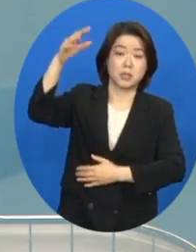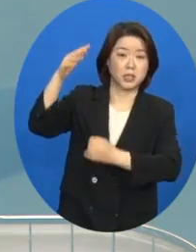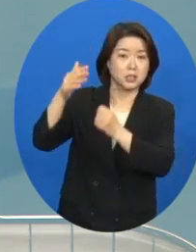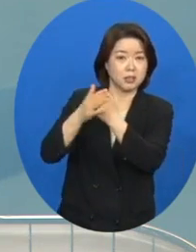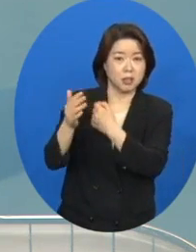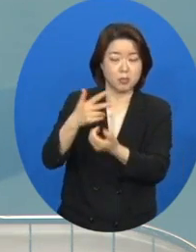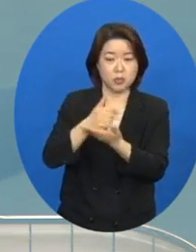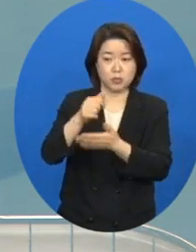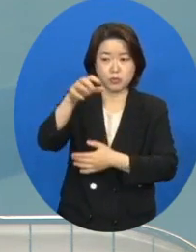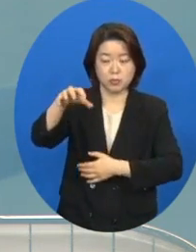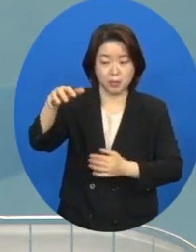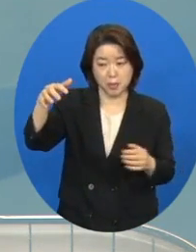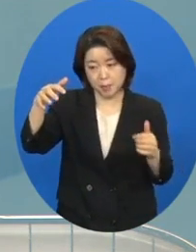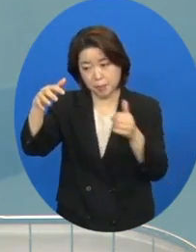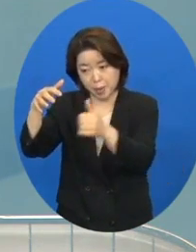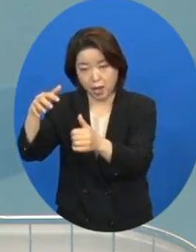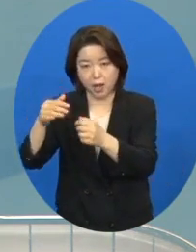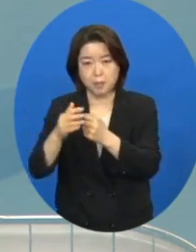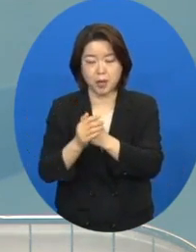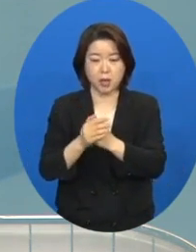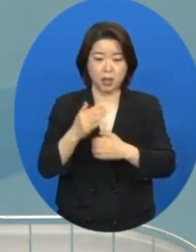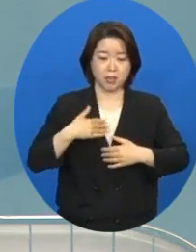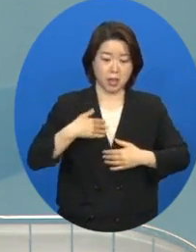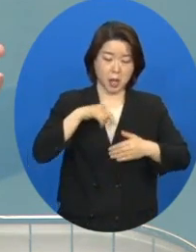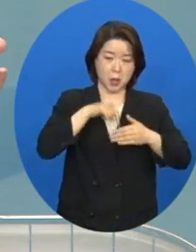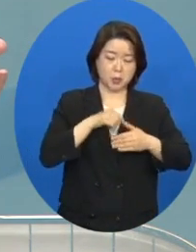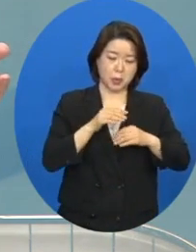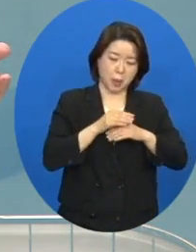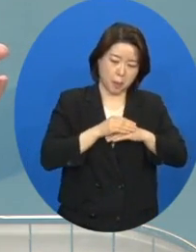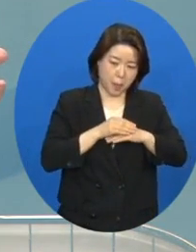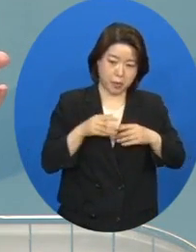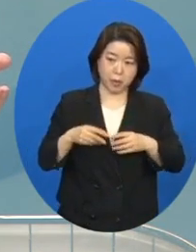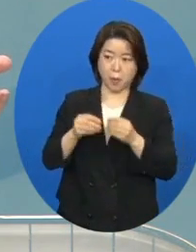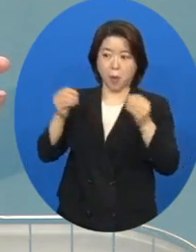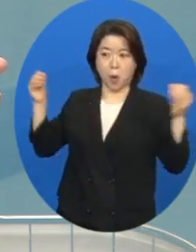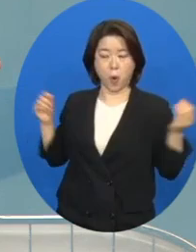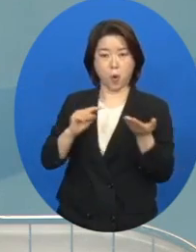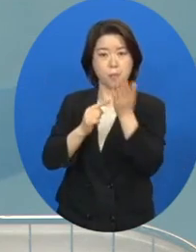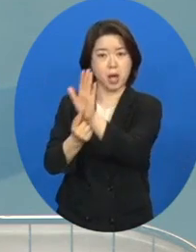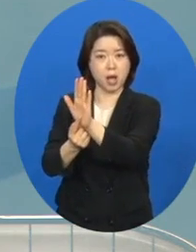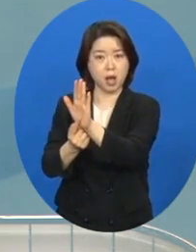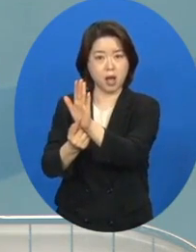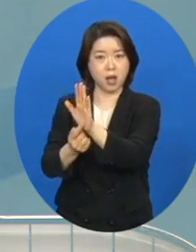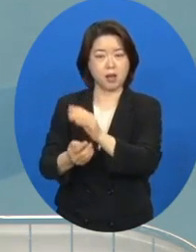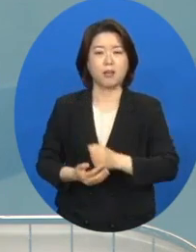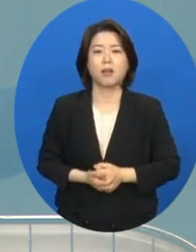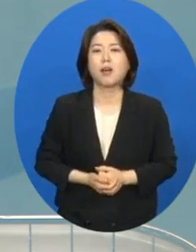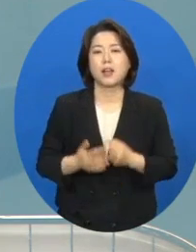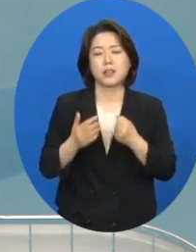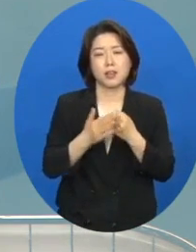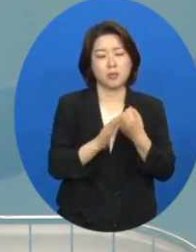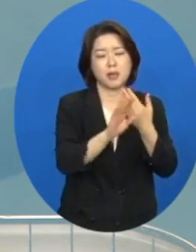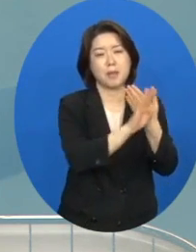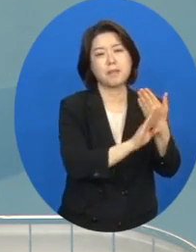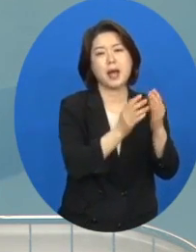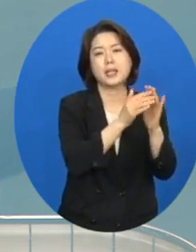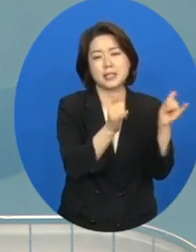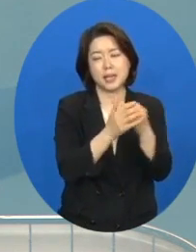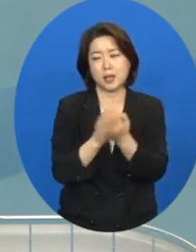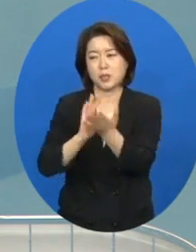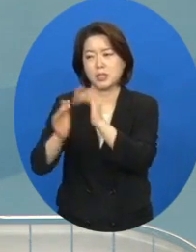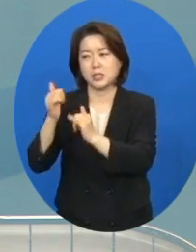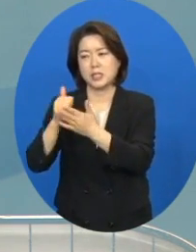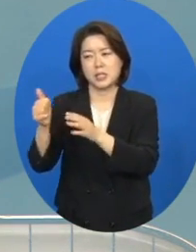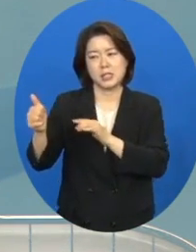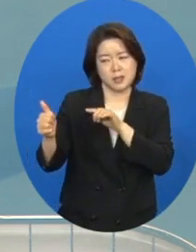앞에 나가면 속에 감추인 것이 다 드러나게 돼요. 그래서 바리새인들이 예수님을